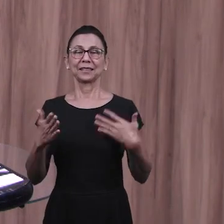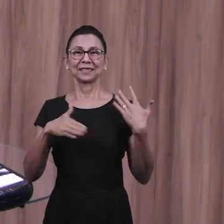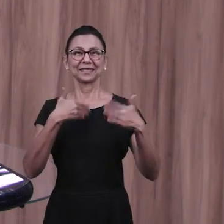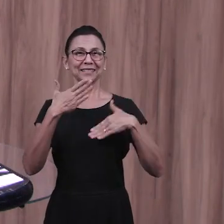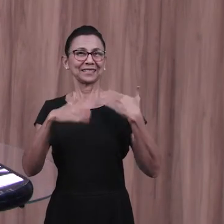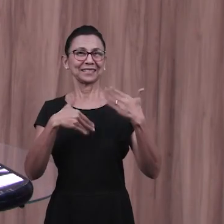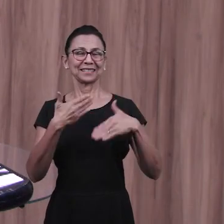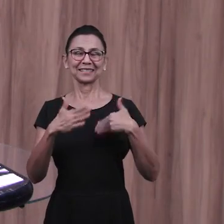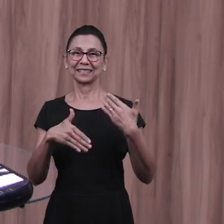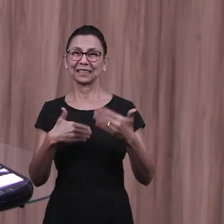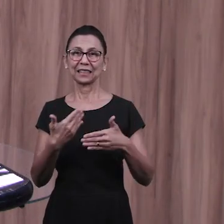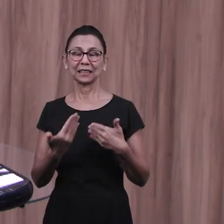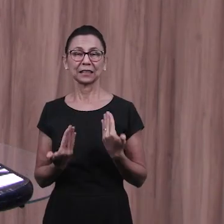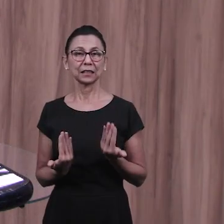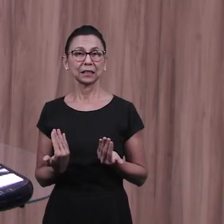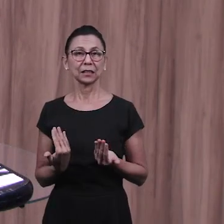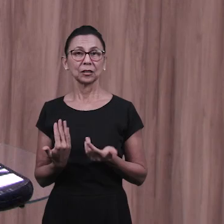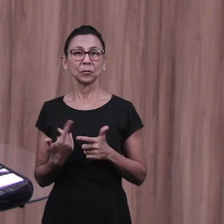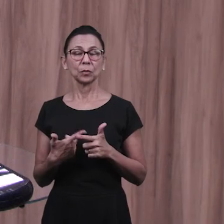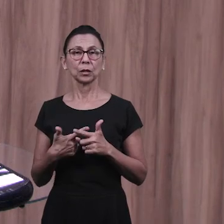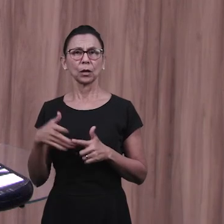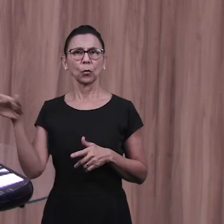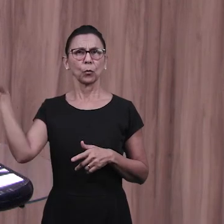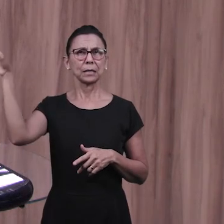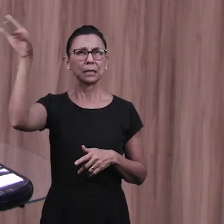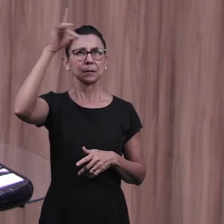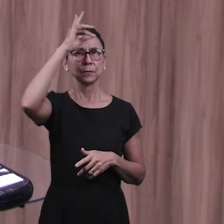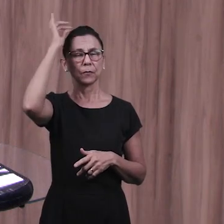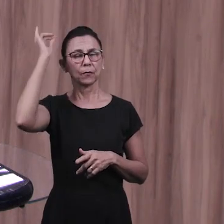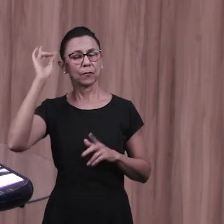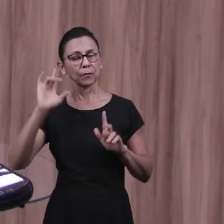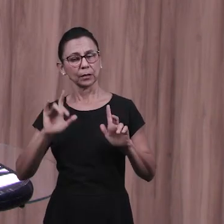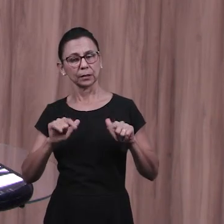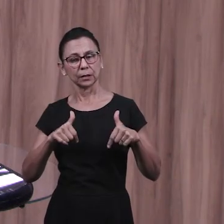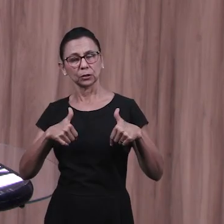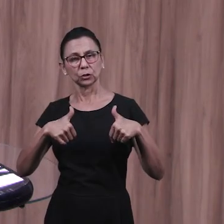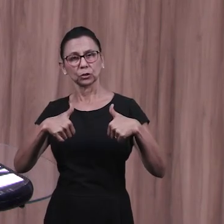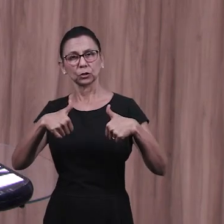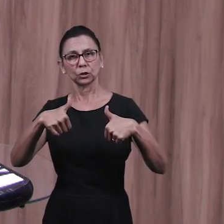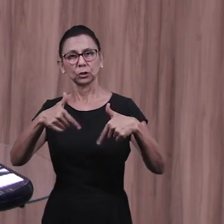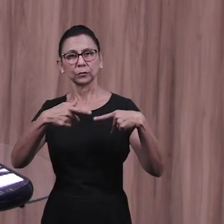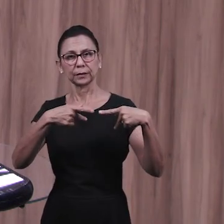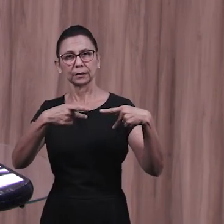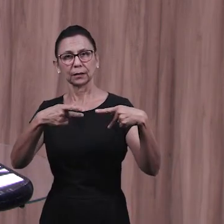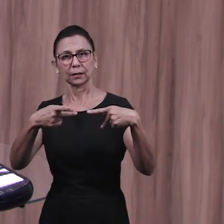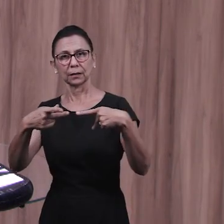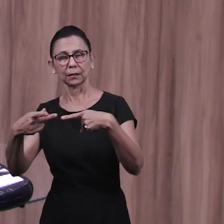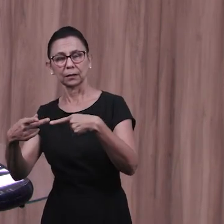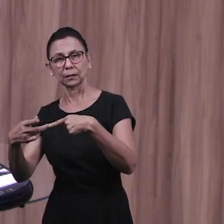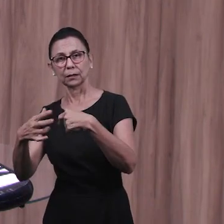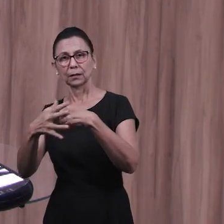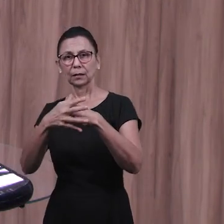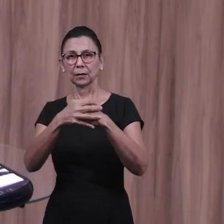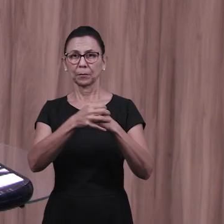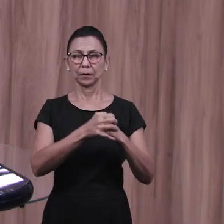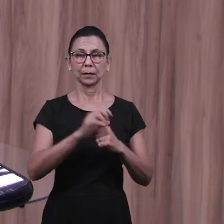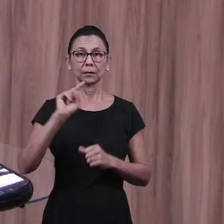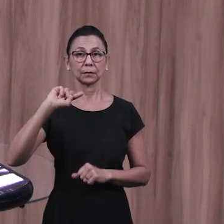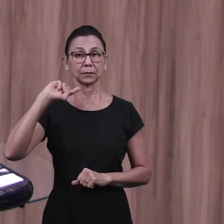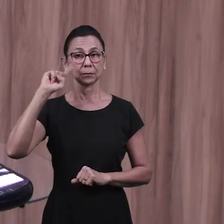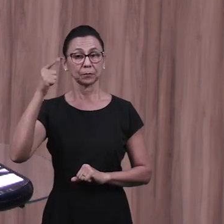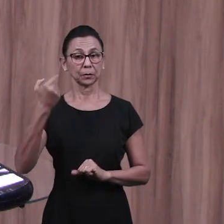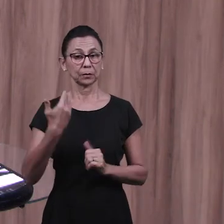Saint va opérer au milieu de nous. Amen. La prochaine étude, nous allons continuer